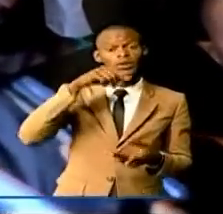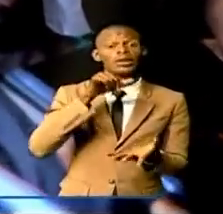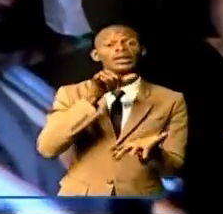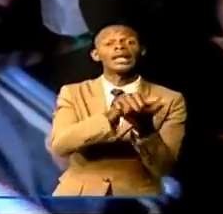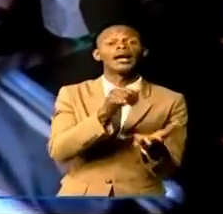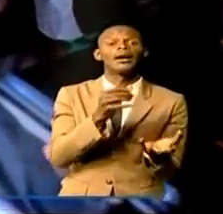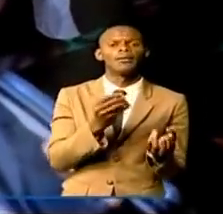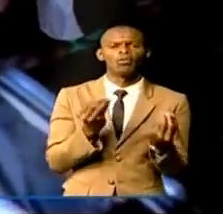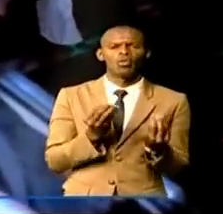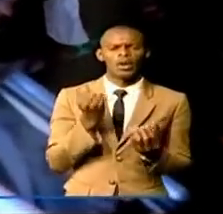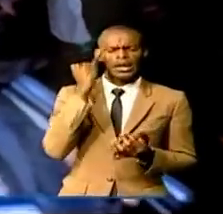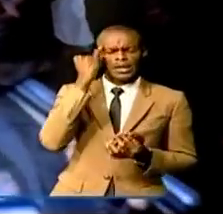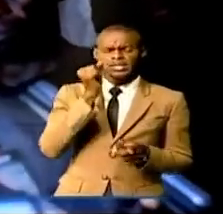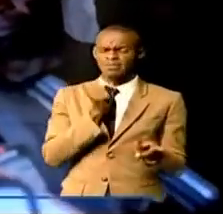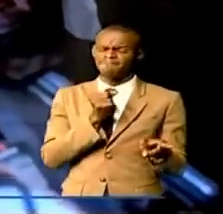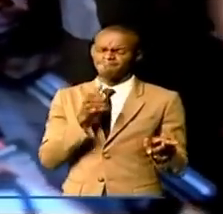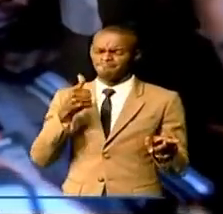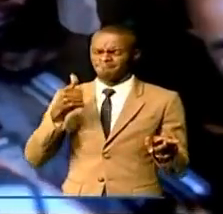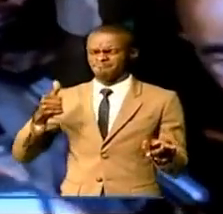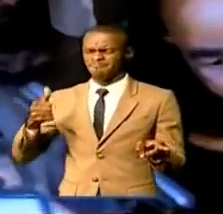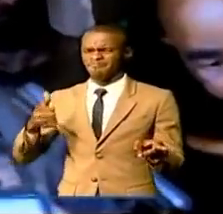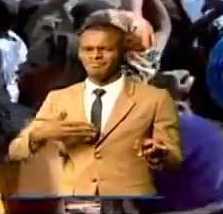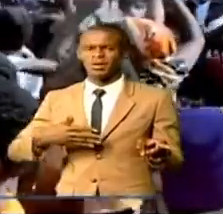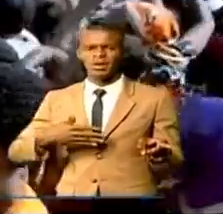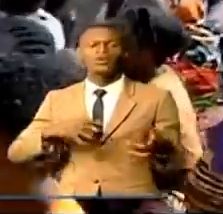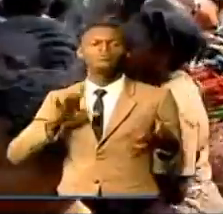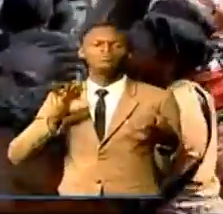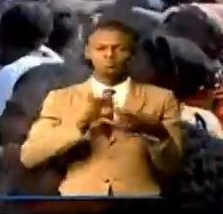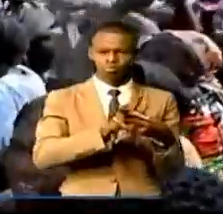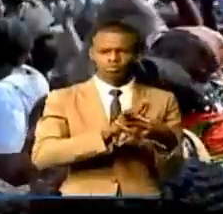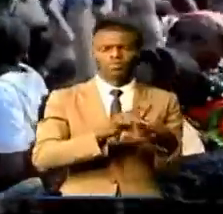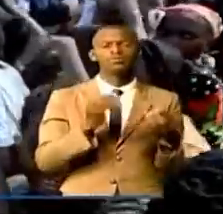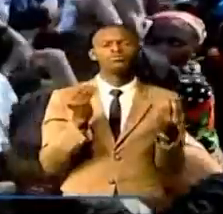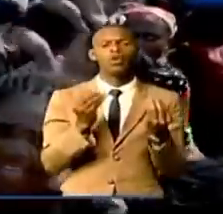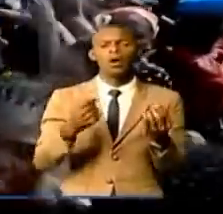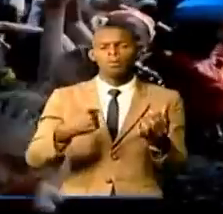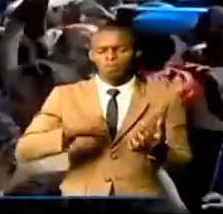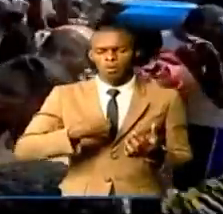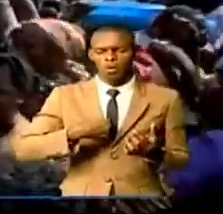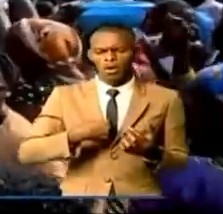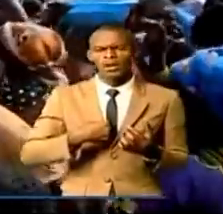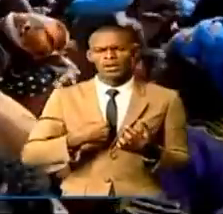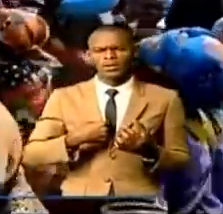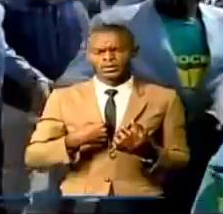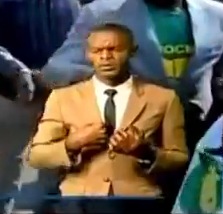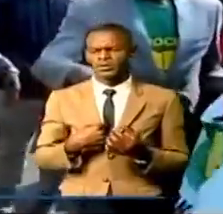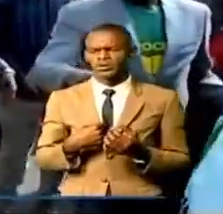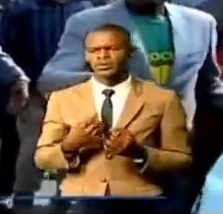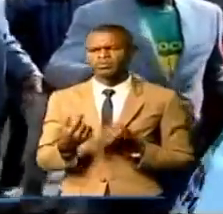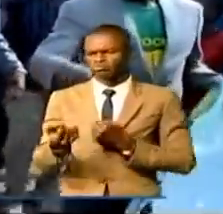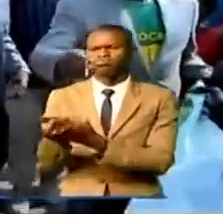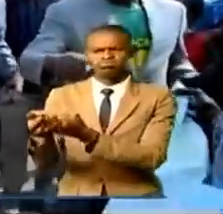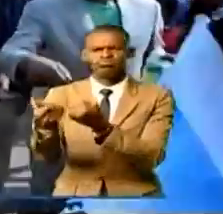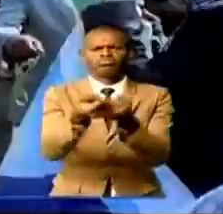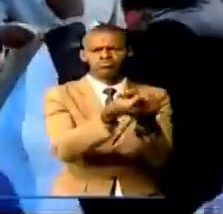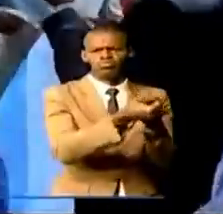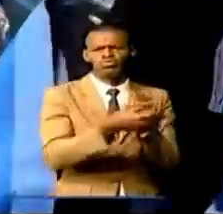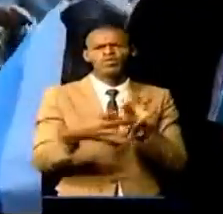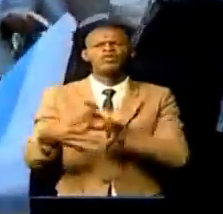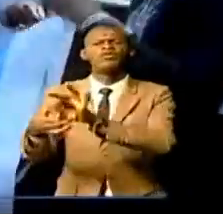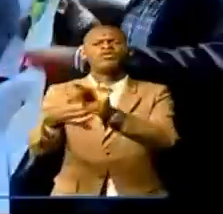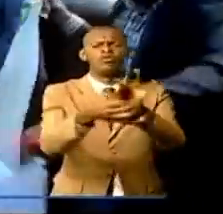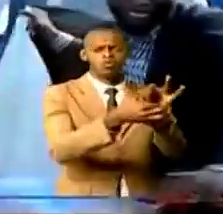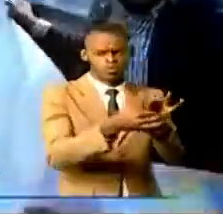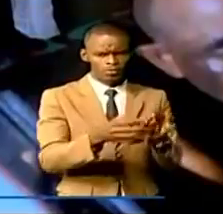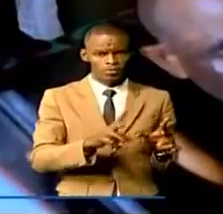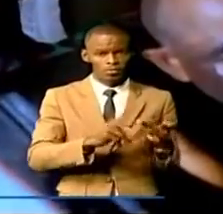par ma formation scientifique, je suis un naturaliste. C'est pourquoi j'ai adhéré à ce parti politique. APOSEM fait partie